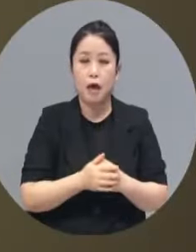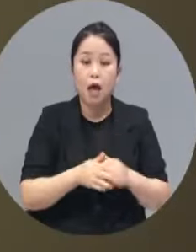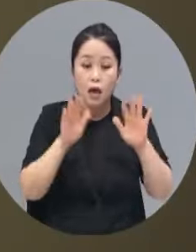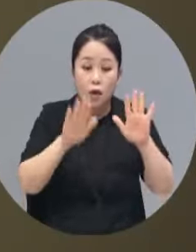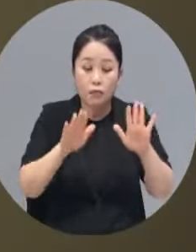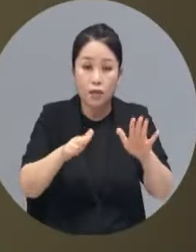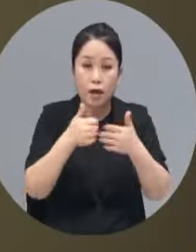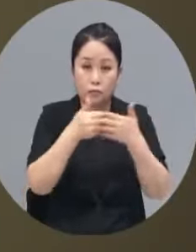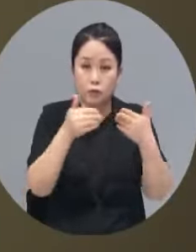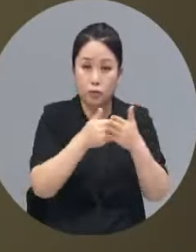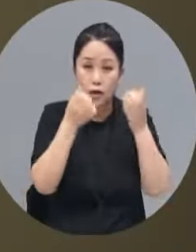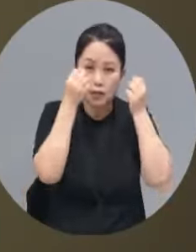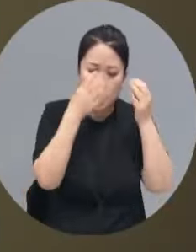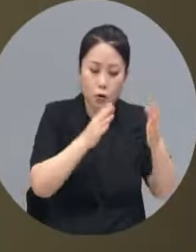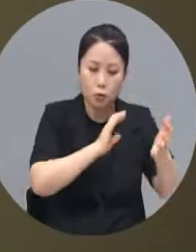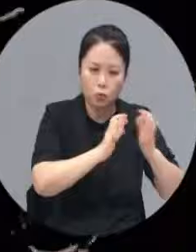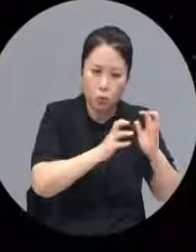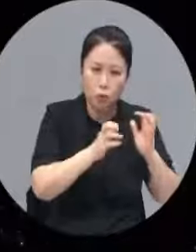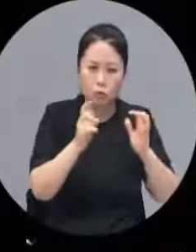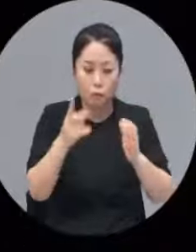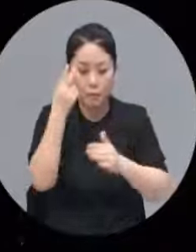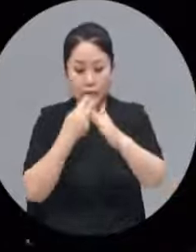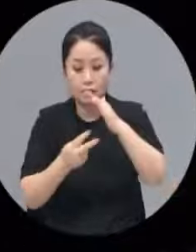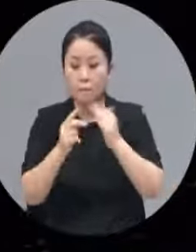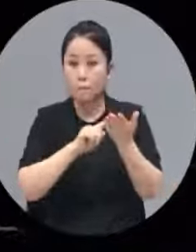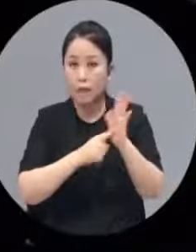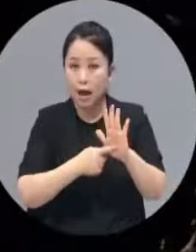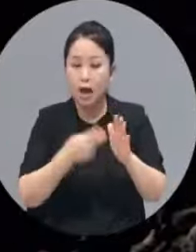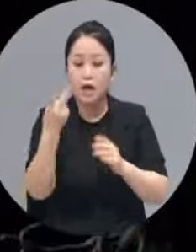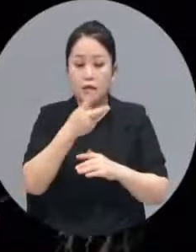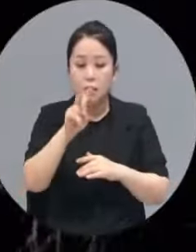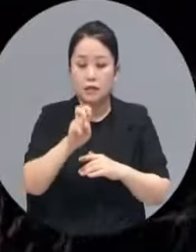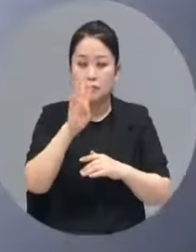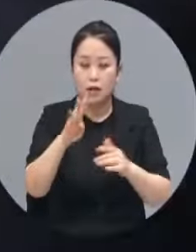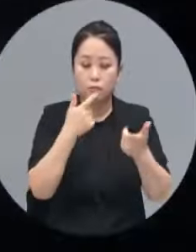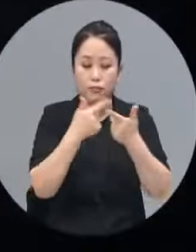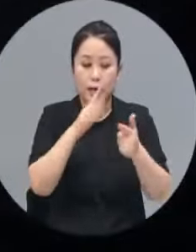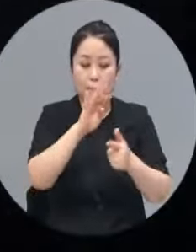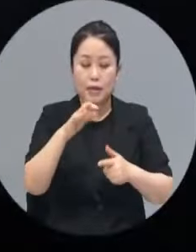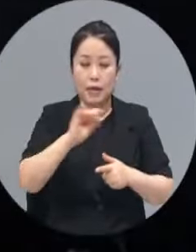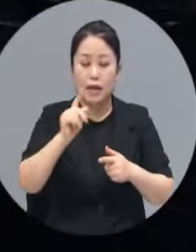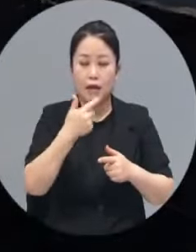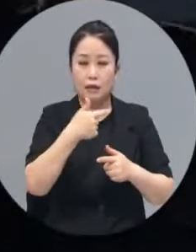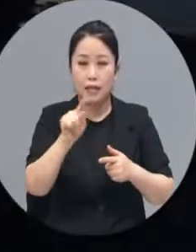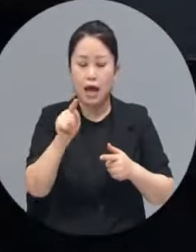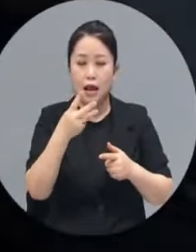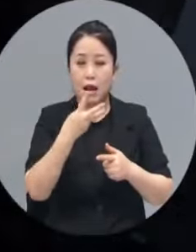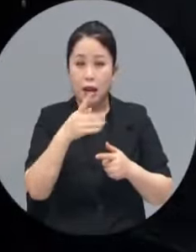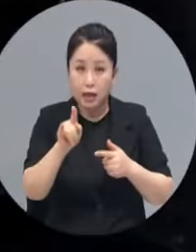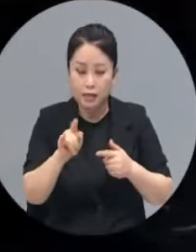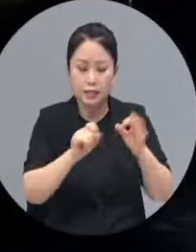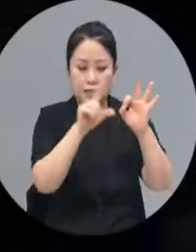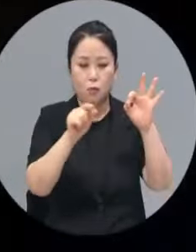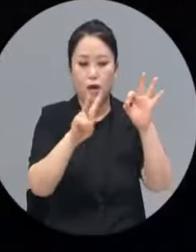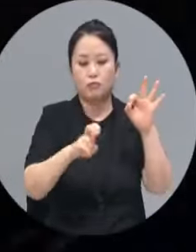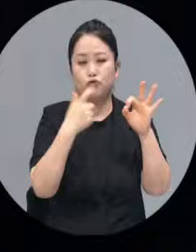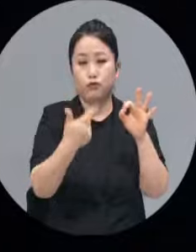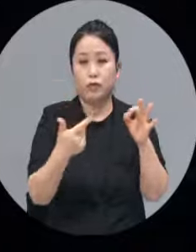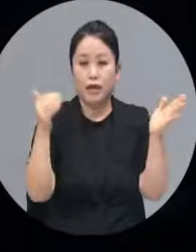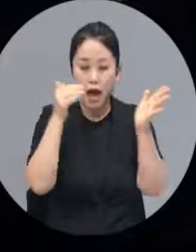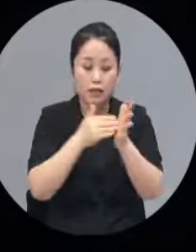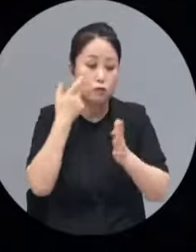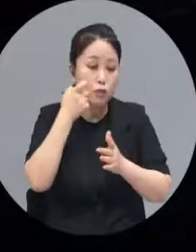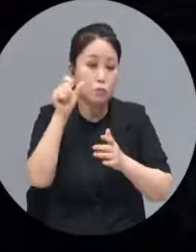현대미술의 새로운 담론과 비전을 제시하는 2024 부산 비엔날레는 10월 20일까지 65일간